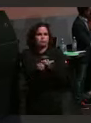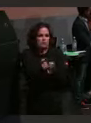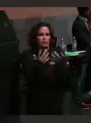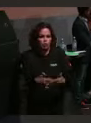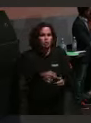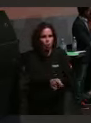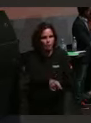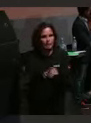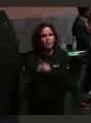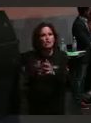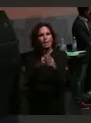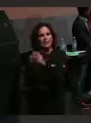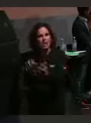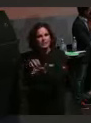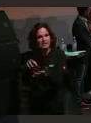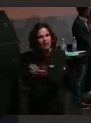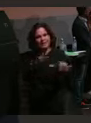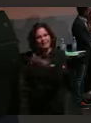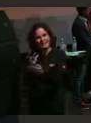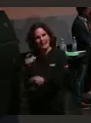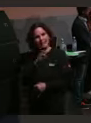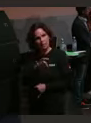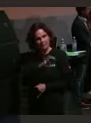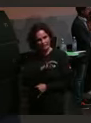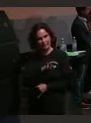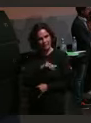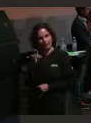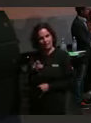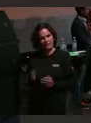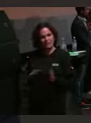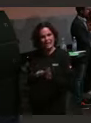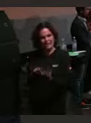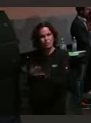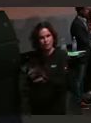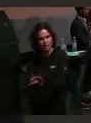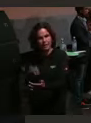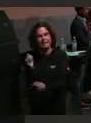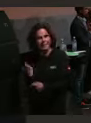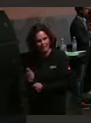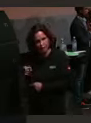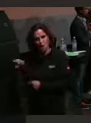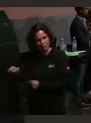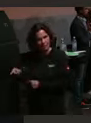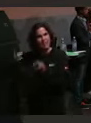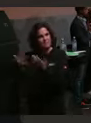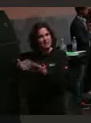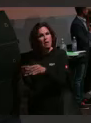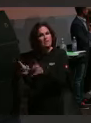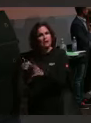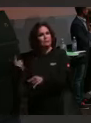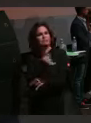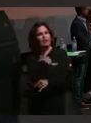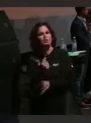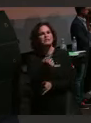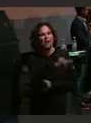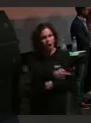gir deg 30% av investeringskostnaden upfront. Derfor drar Freyr og Co. til USA. Ikke